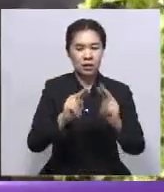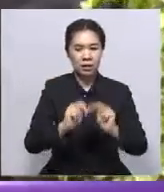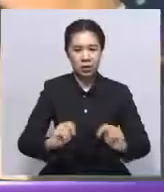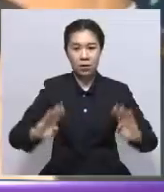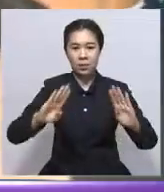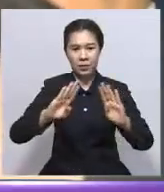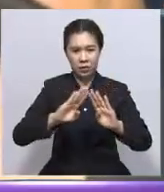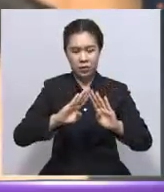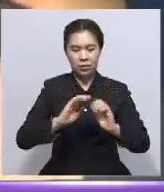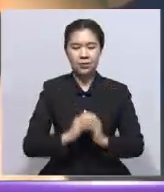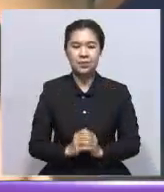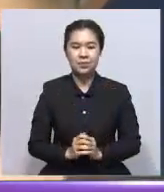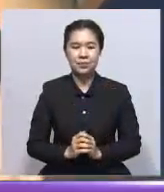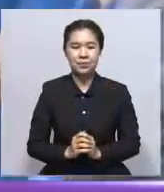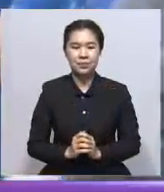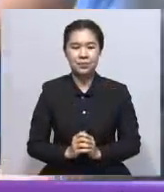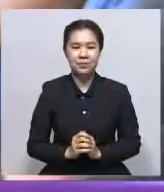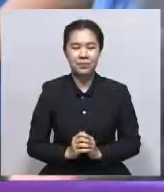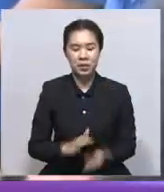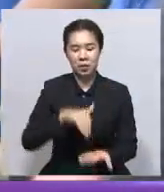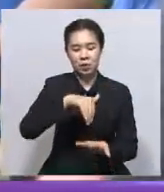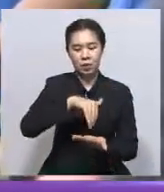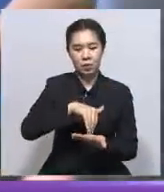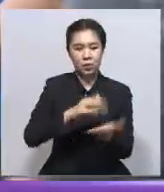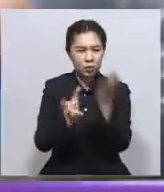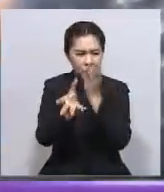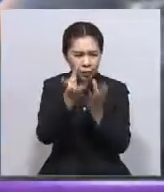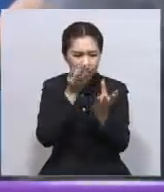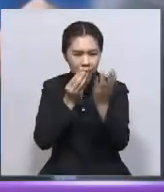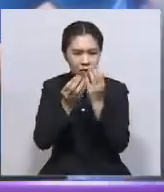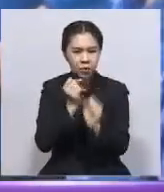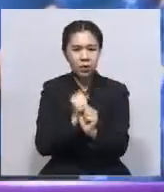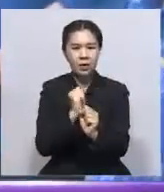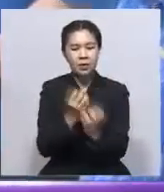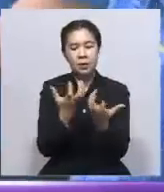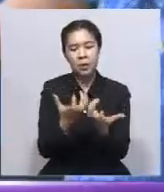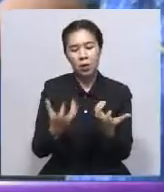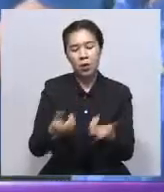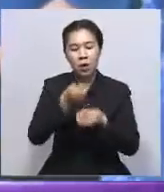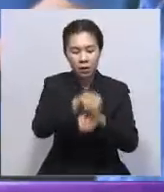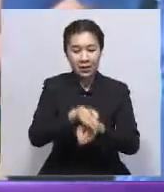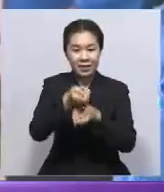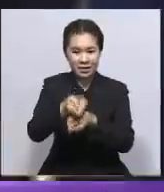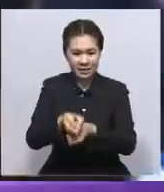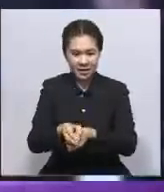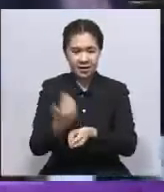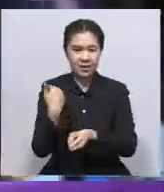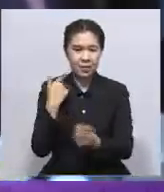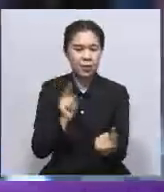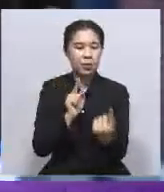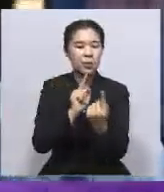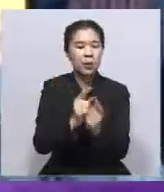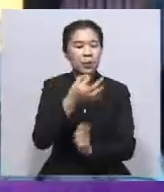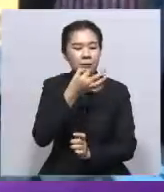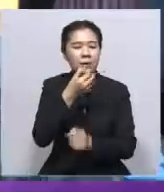มโดยได้เดินทางไปยังศูนย์เรียนรู้การเพิ่มประสิทธิภาพการผลิตสินค้าการเกษตรแหลมบัวและพบปะกับเกษตร